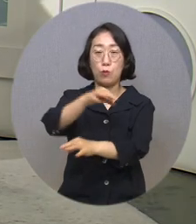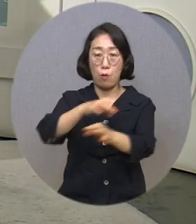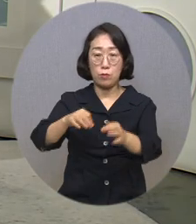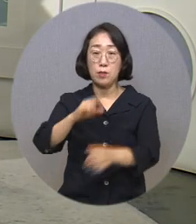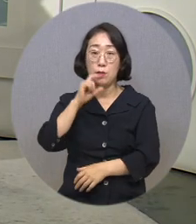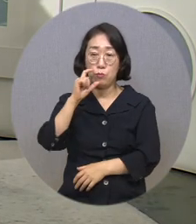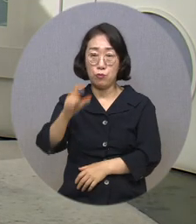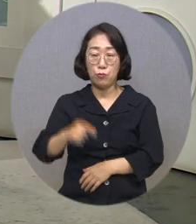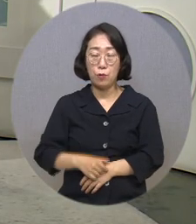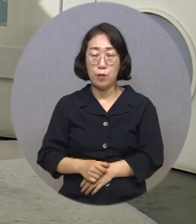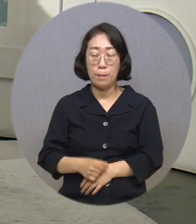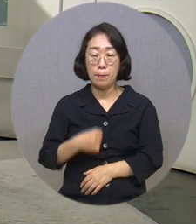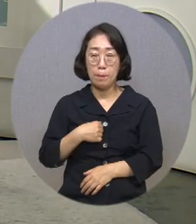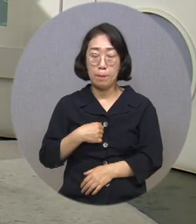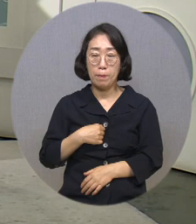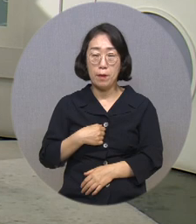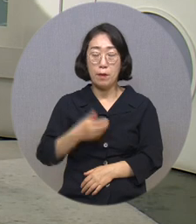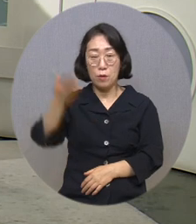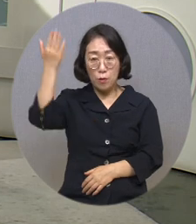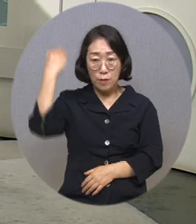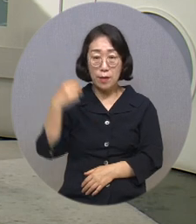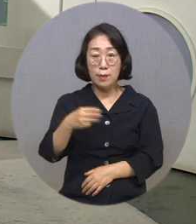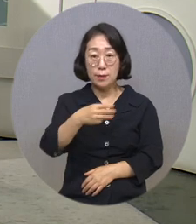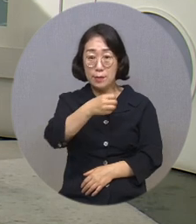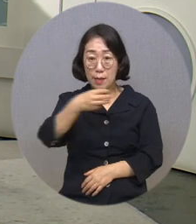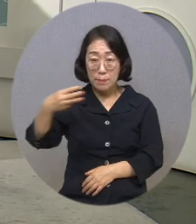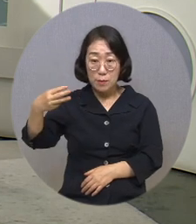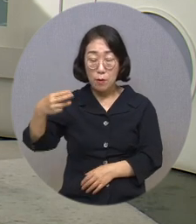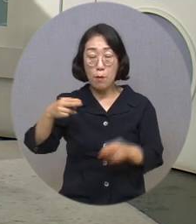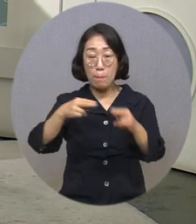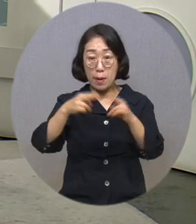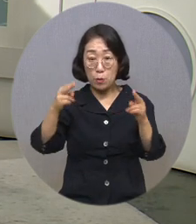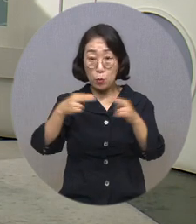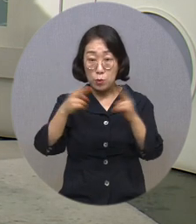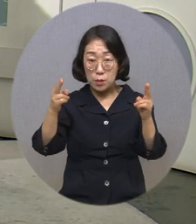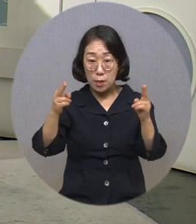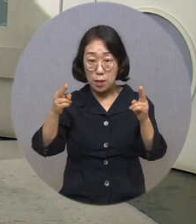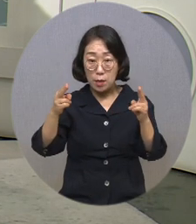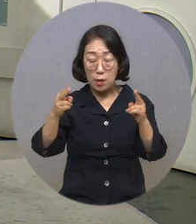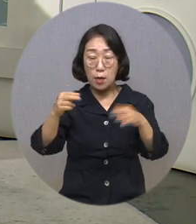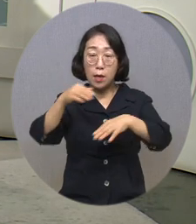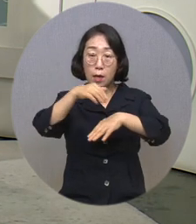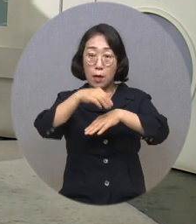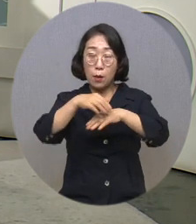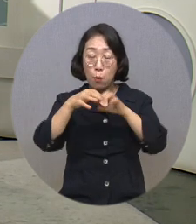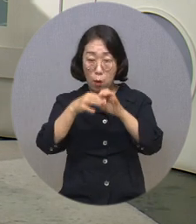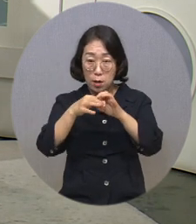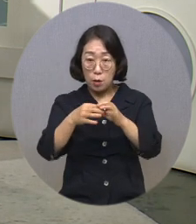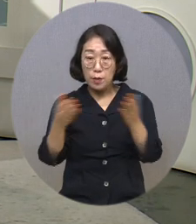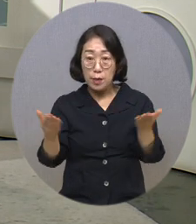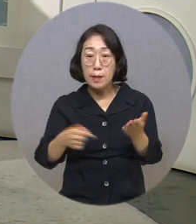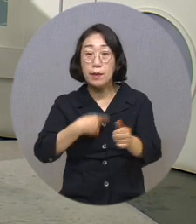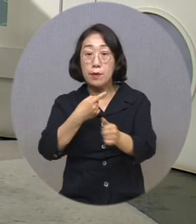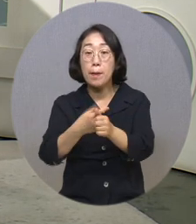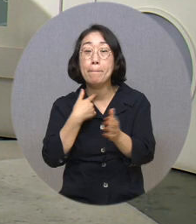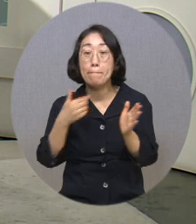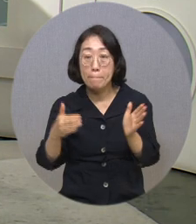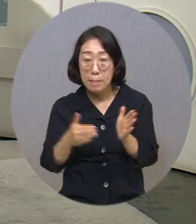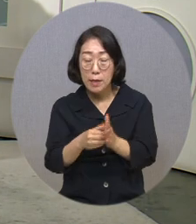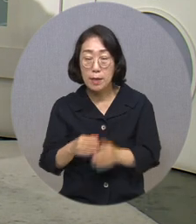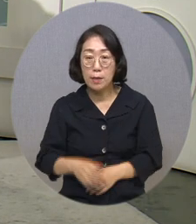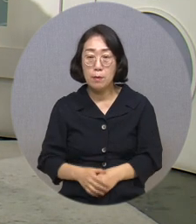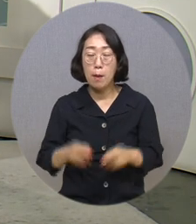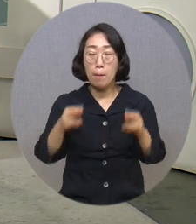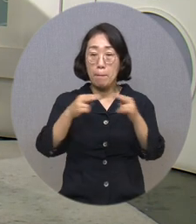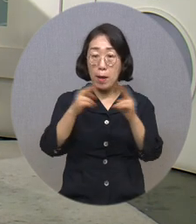옛날에 저도 배우면서 삼성 반도체 교수 시절 프로젝트를 했는데 이제 그때 제가 많이 배웠는데 지금